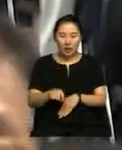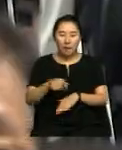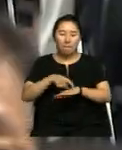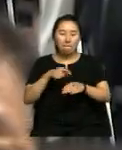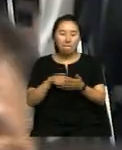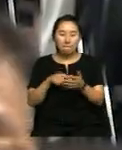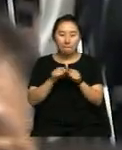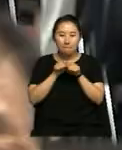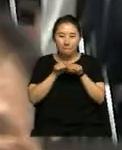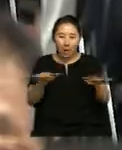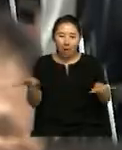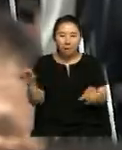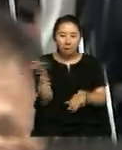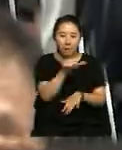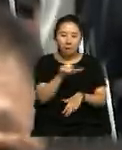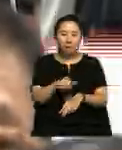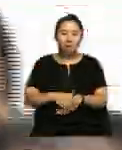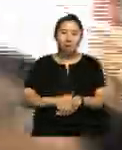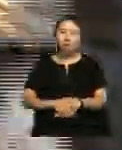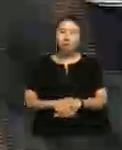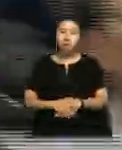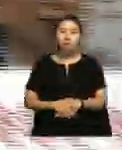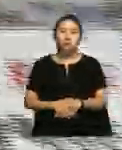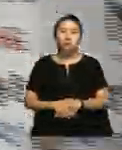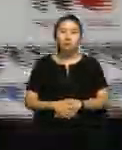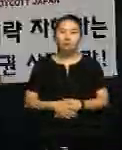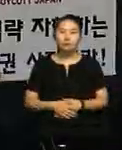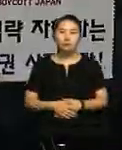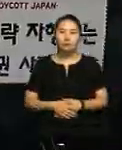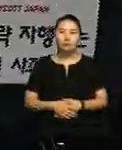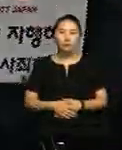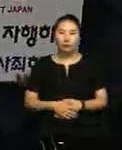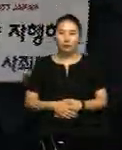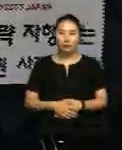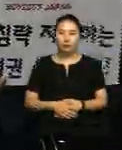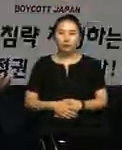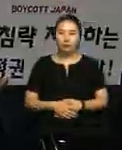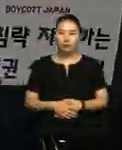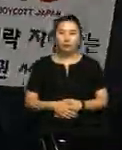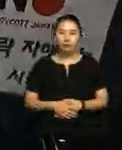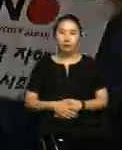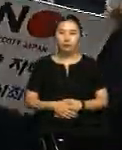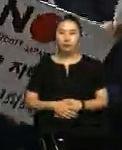의지가 빠르게 확산하고 있습니다. 딜라이브 서울경기 케이블TV 박면입니다.